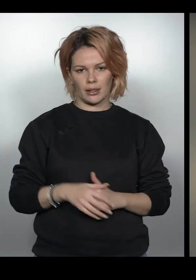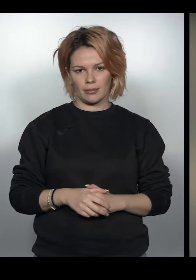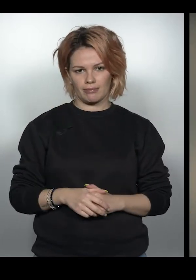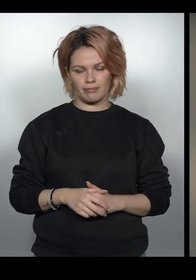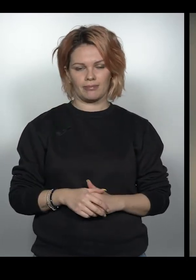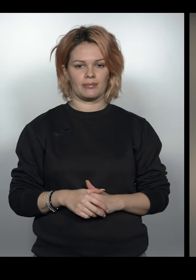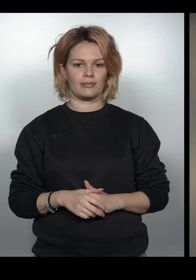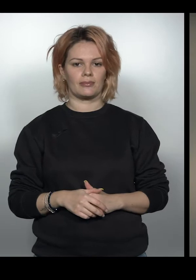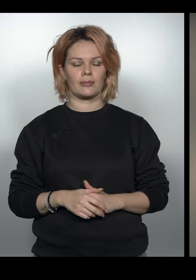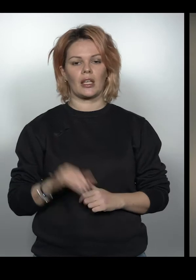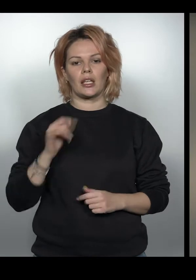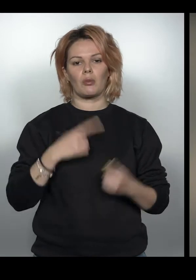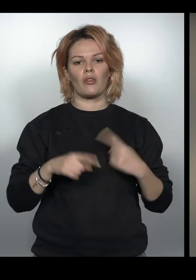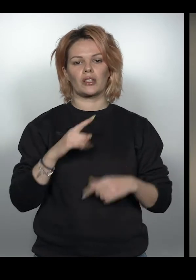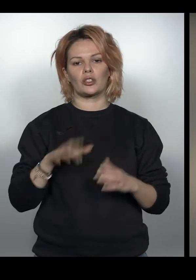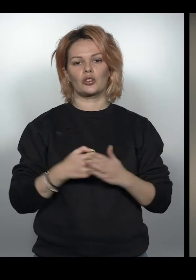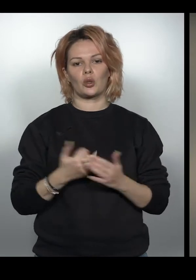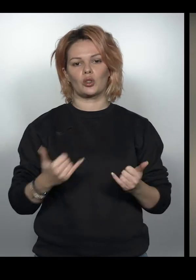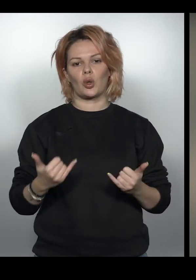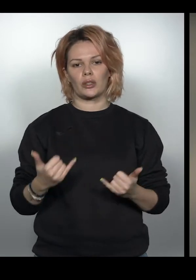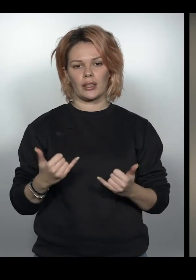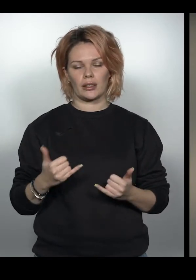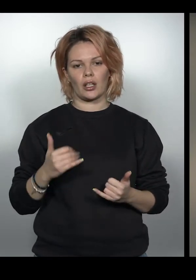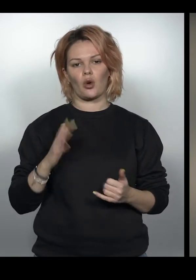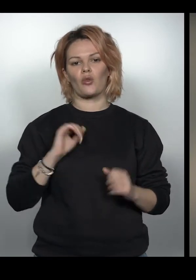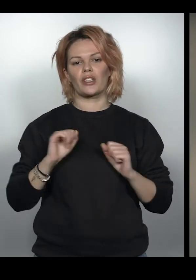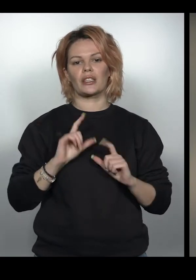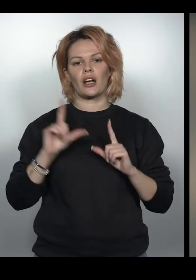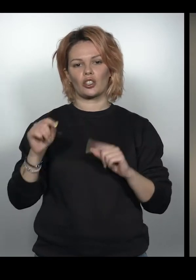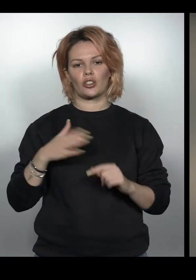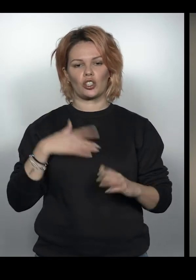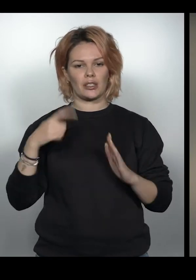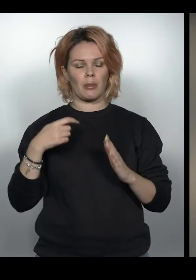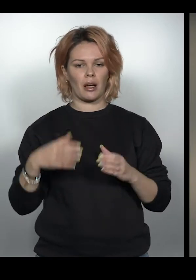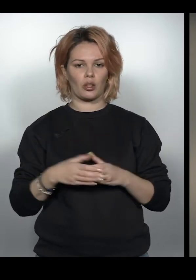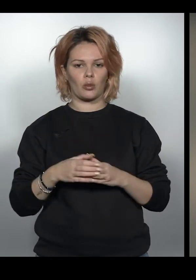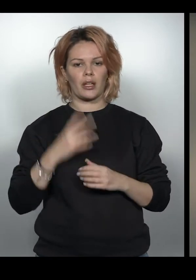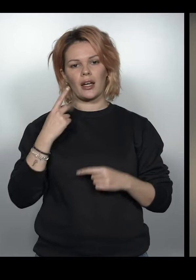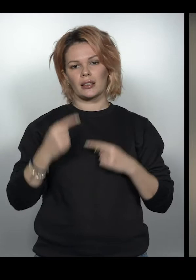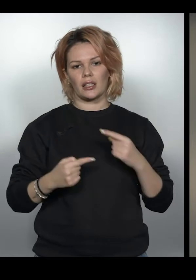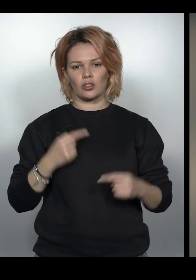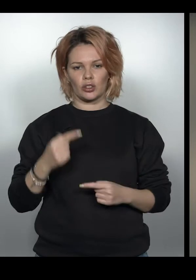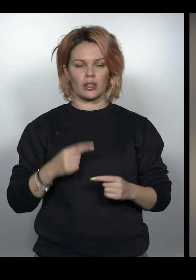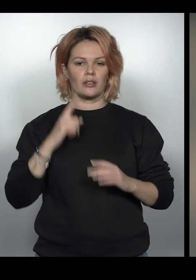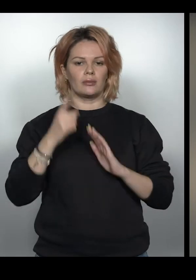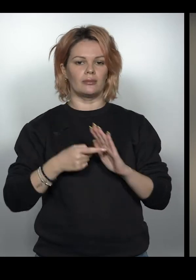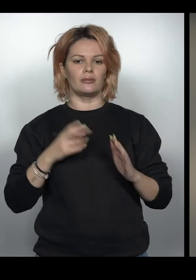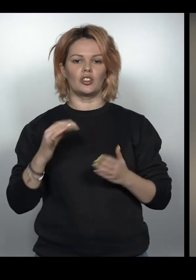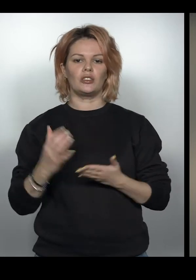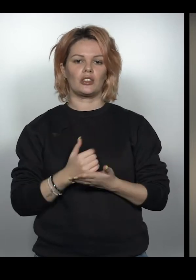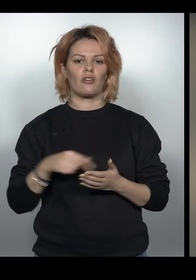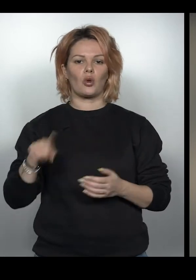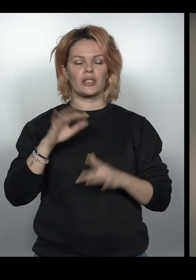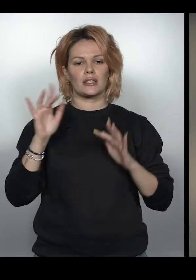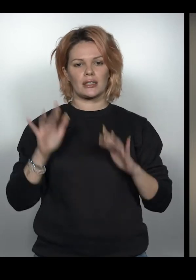України. Ну і повертаючись до сьогодення, у відрядженні наша знімальна група, як завжди, довідаємося, чи знайшли